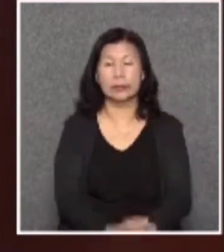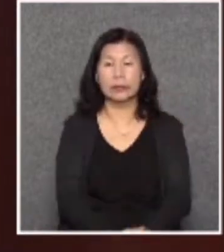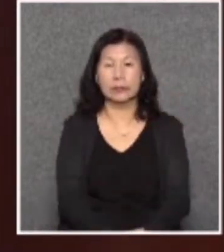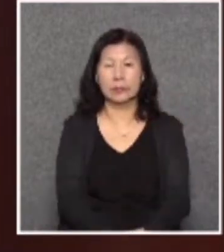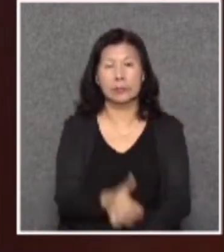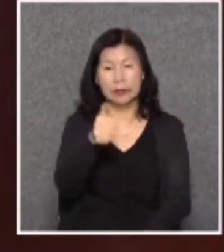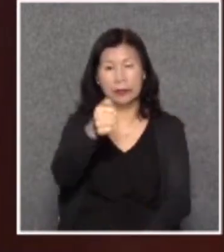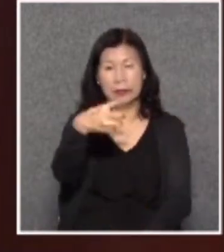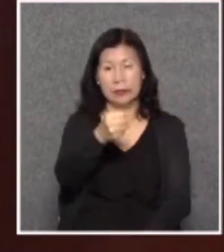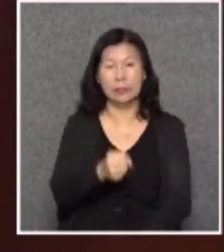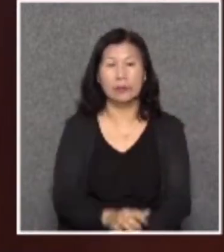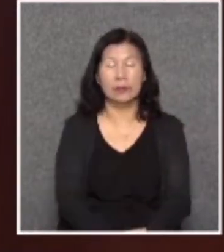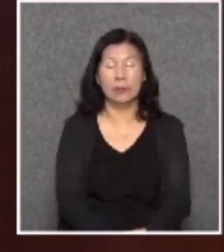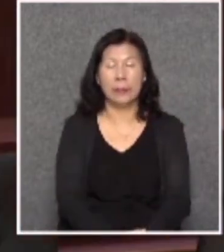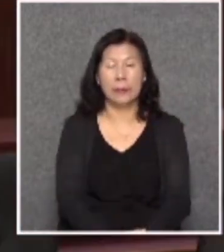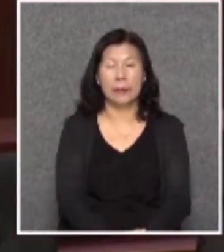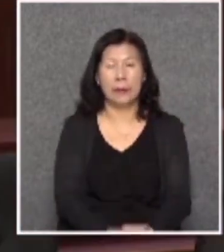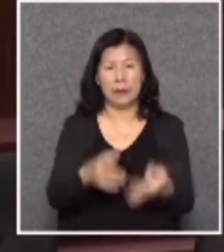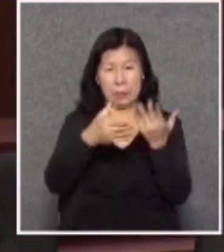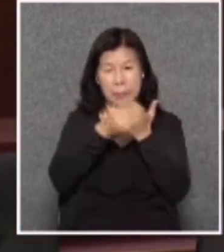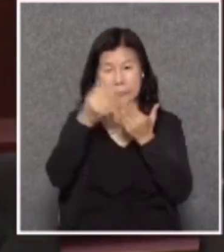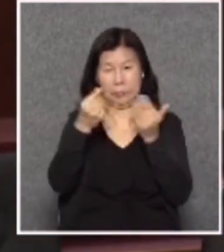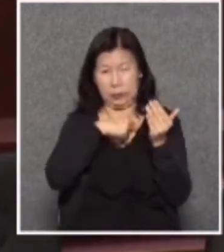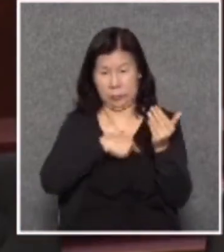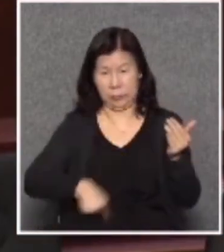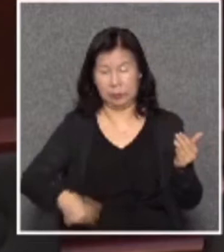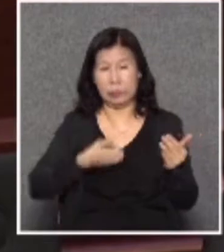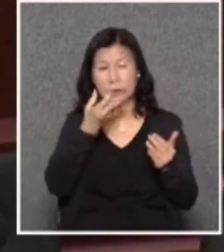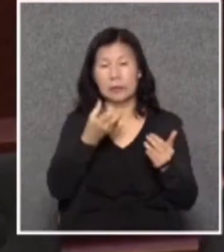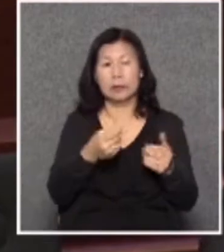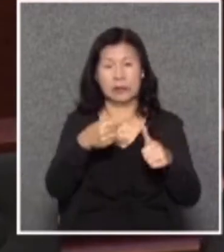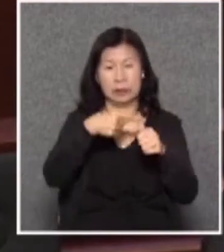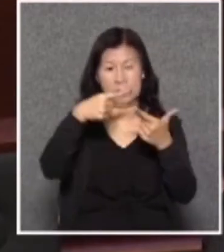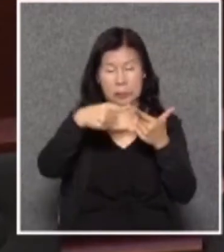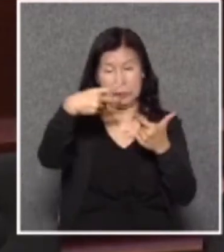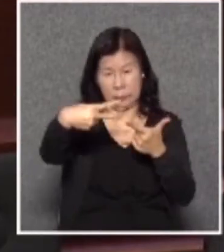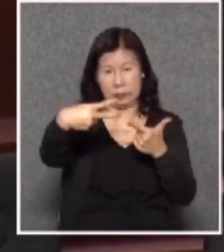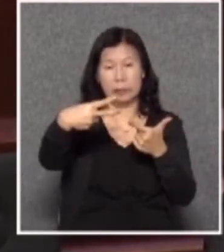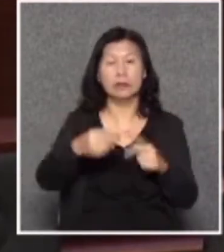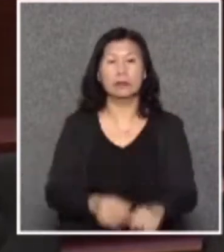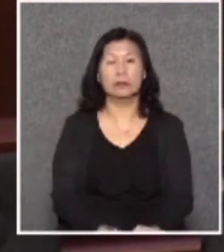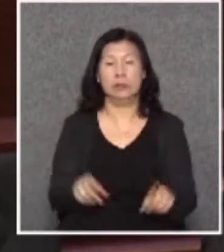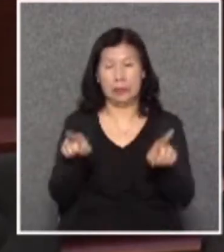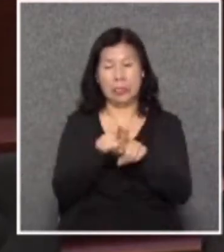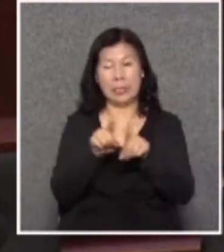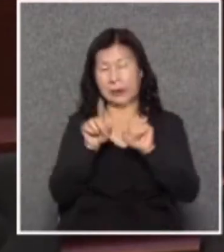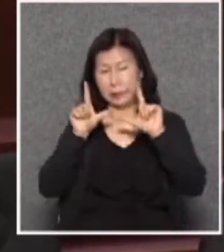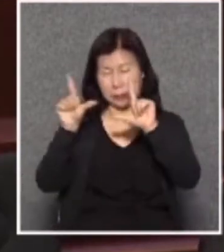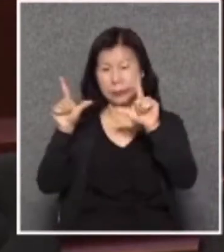多謝主席。就葉議員的提問，我會綜合第一、第二的問題一起回